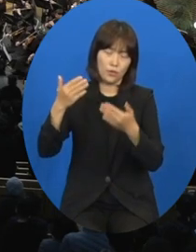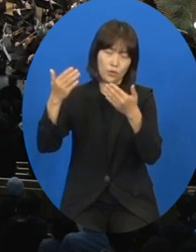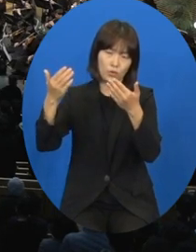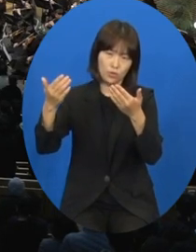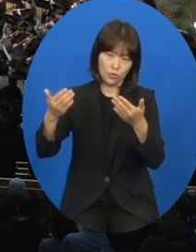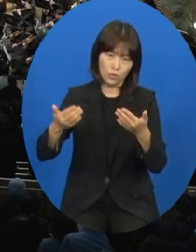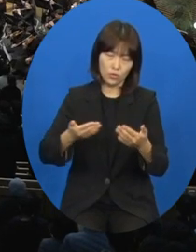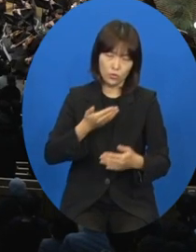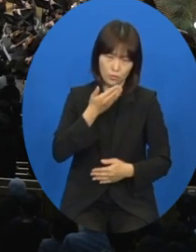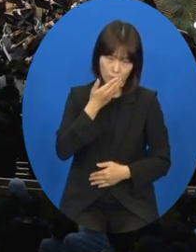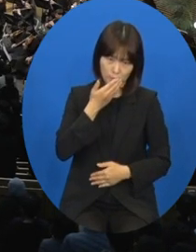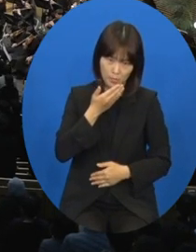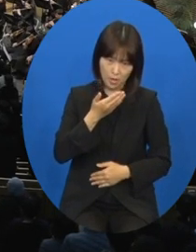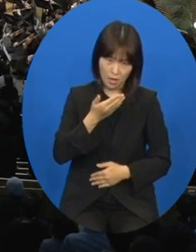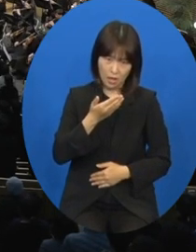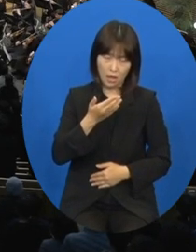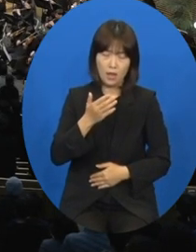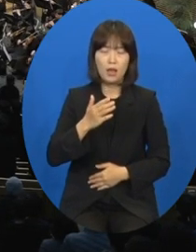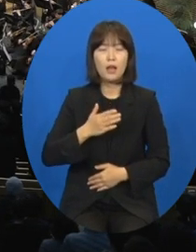만족해